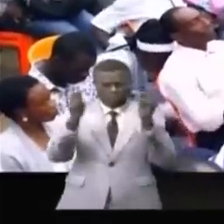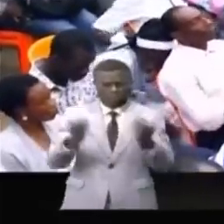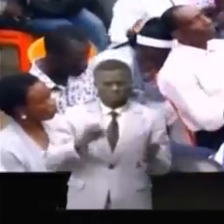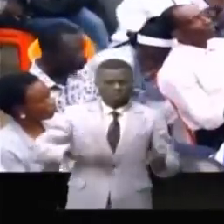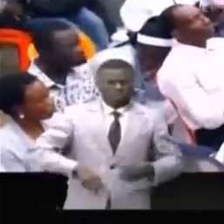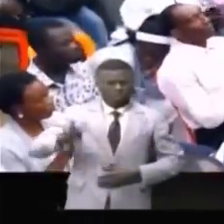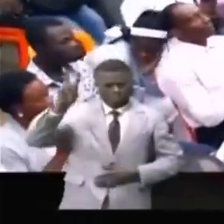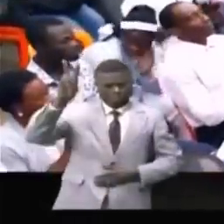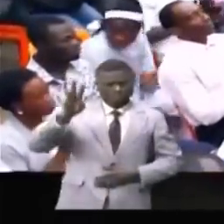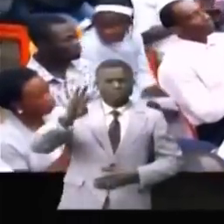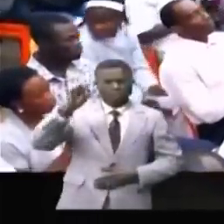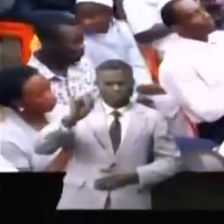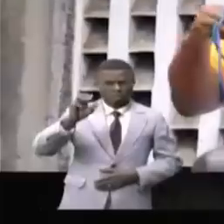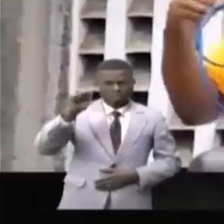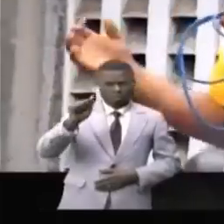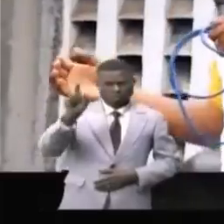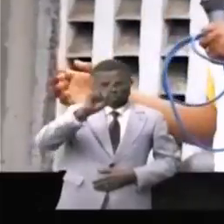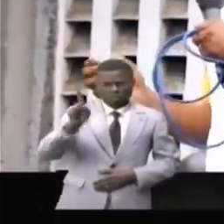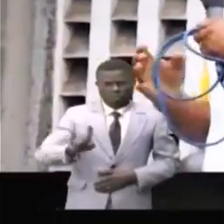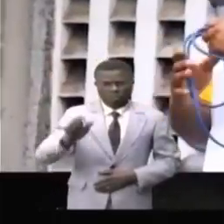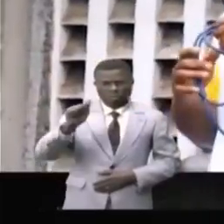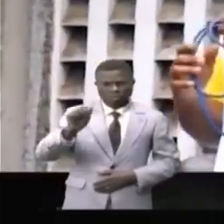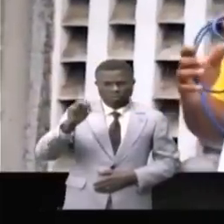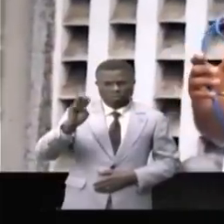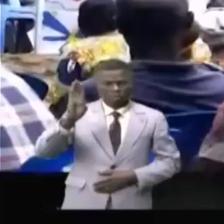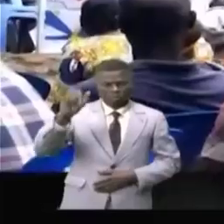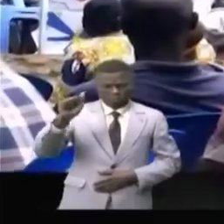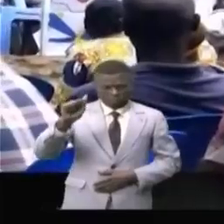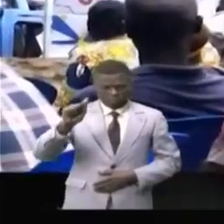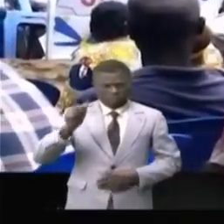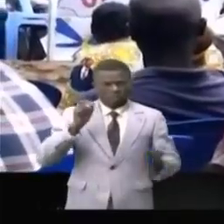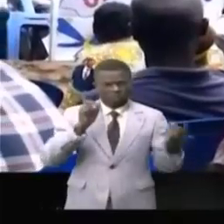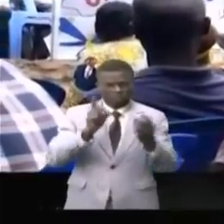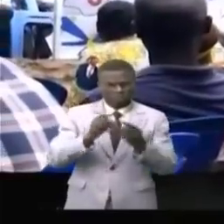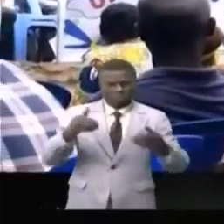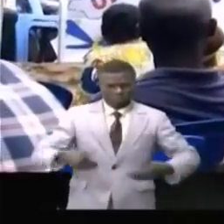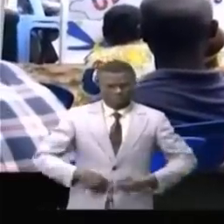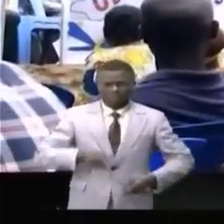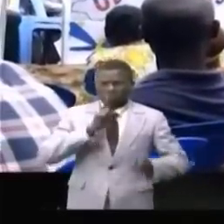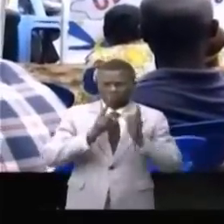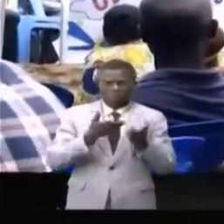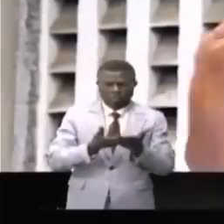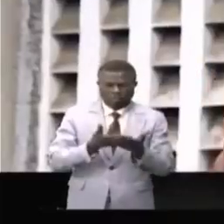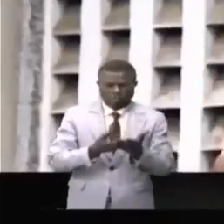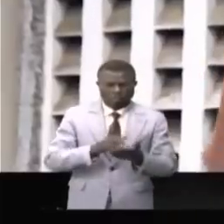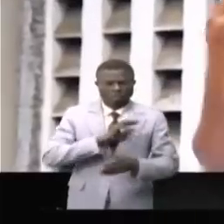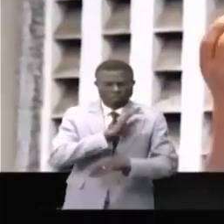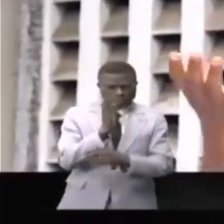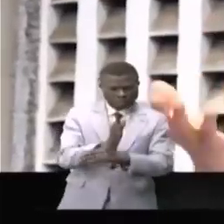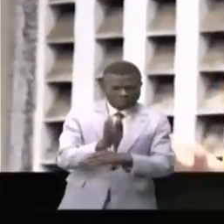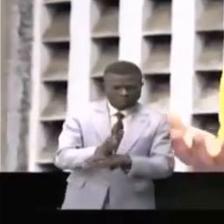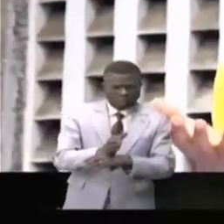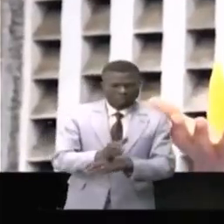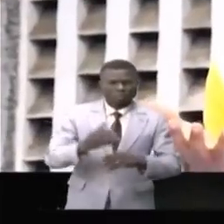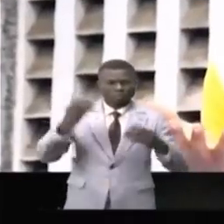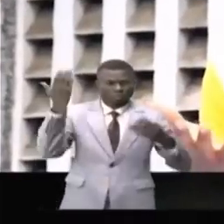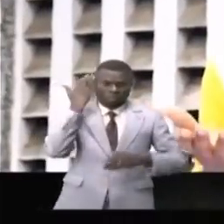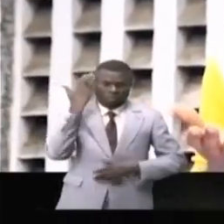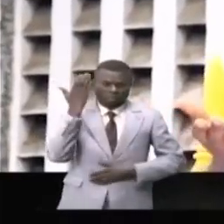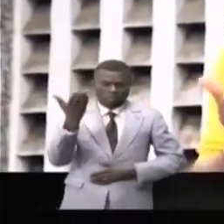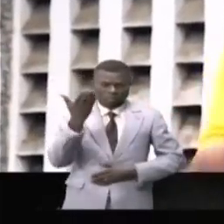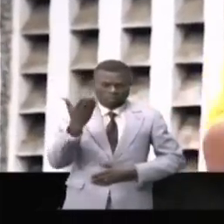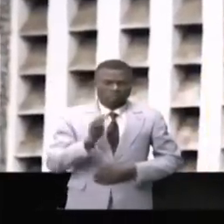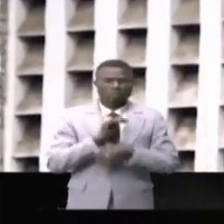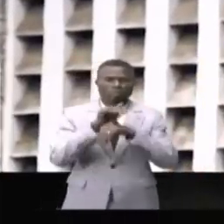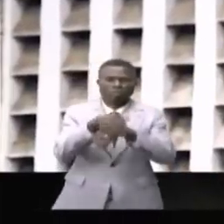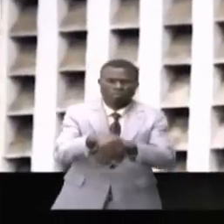l'UDPS Mazamba a trouvé les réponses à toutes ces questions. Au-delà d'un réarmement moral, Socrate Mubengei se porte